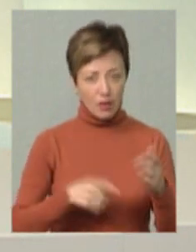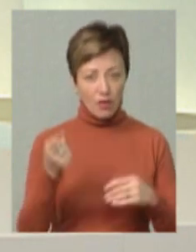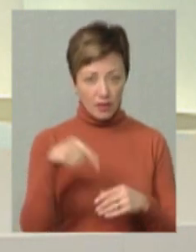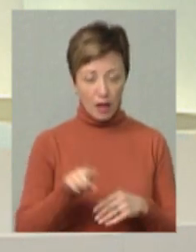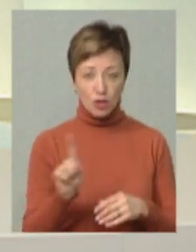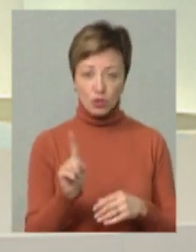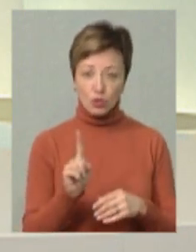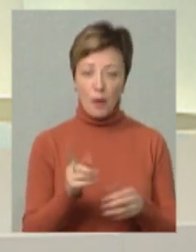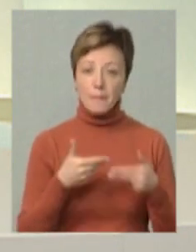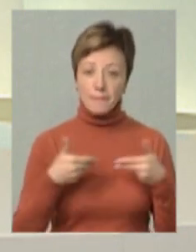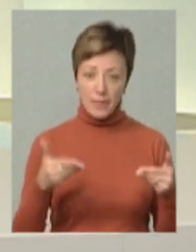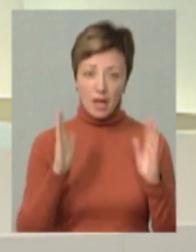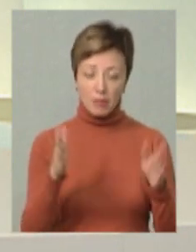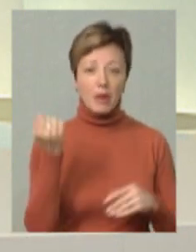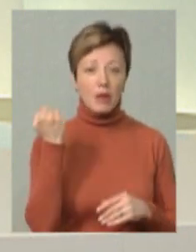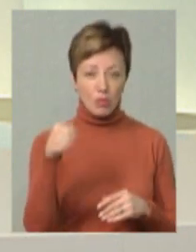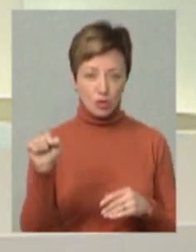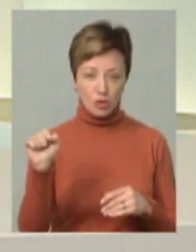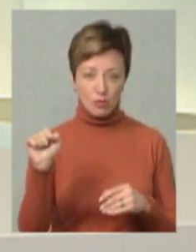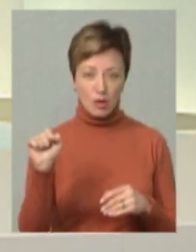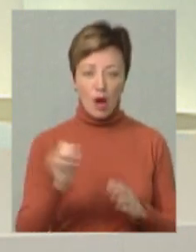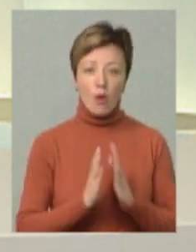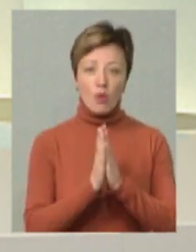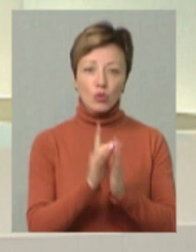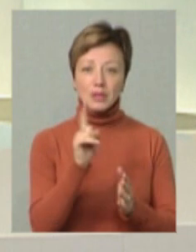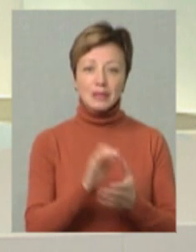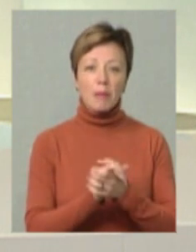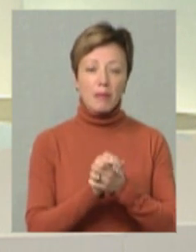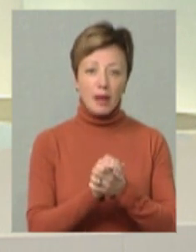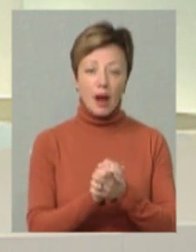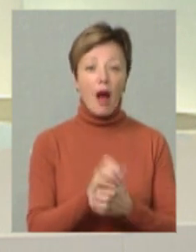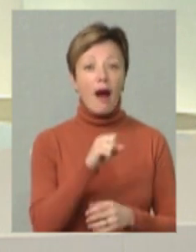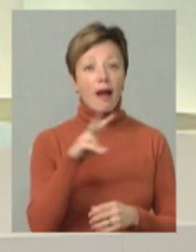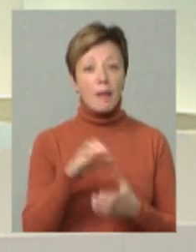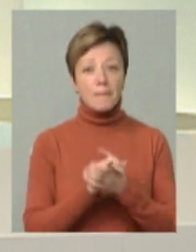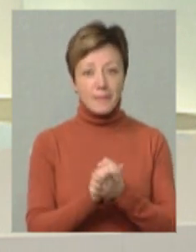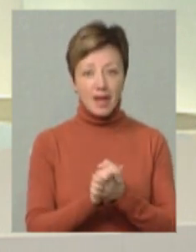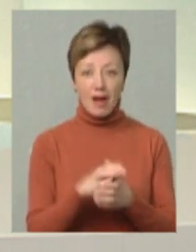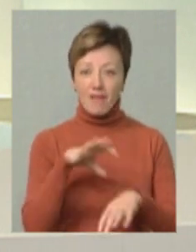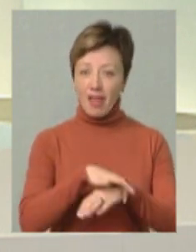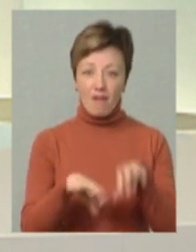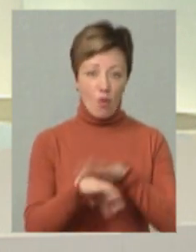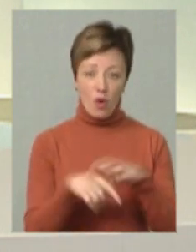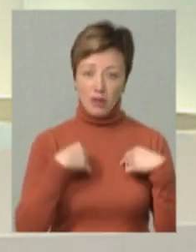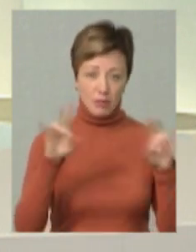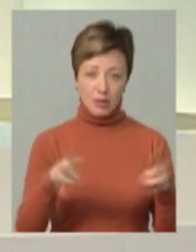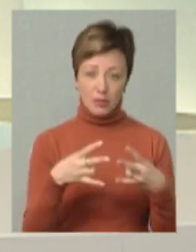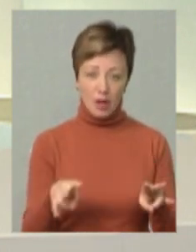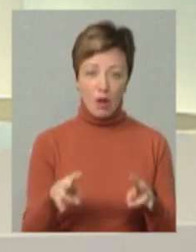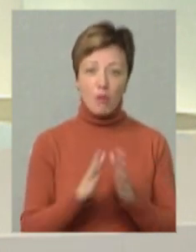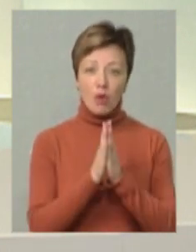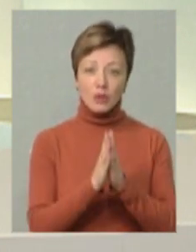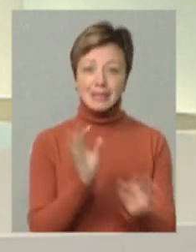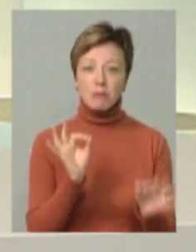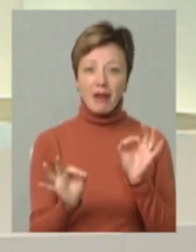що ми переможемо. Молюся за мир, але мир у неволі нам не потрібний. Молюся за справедливий